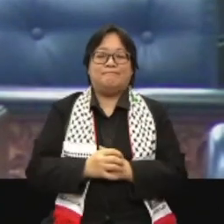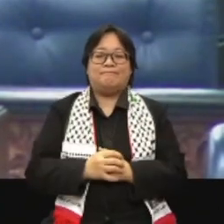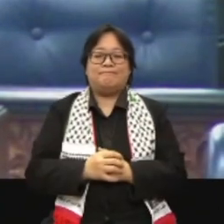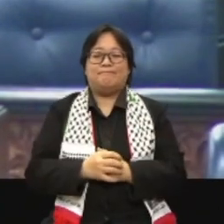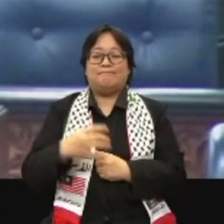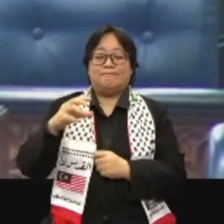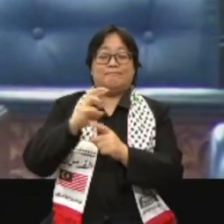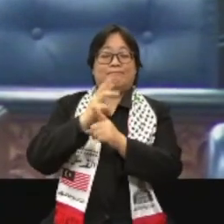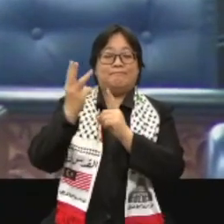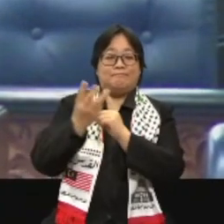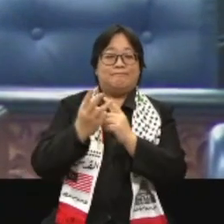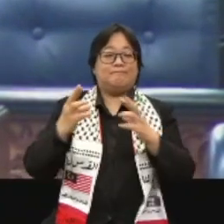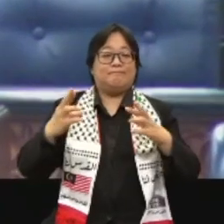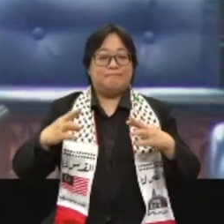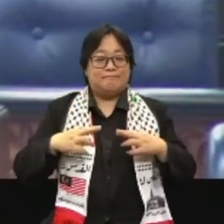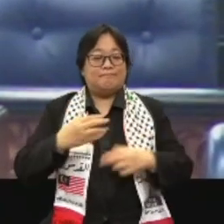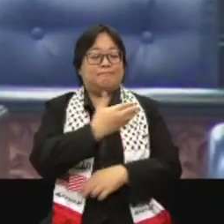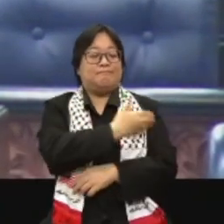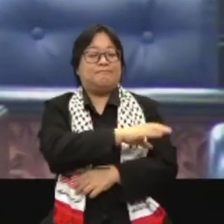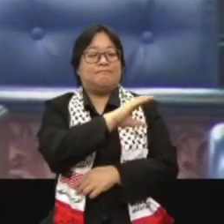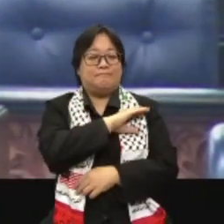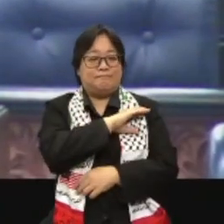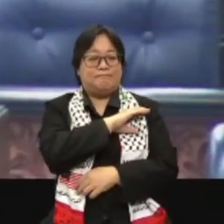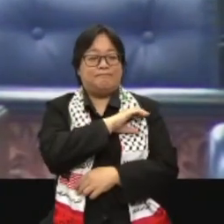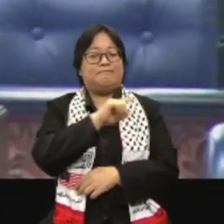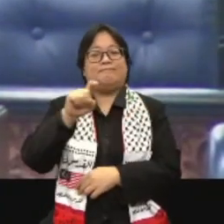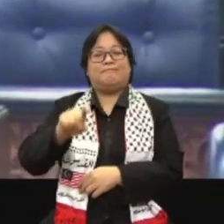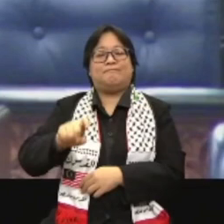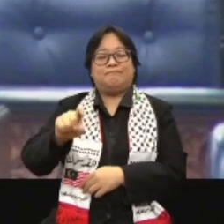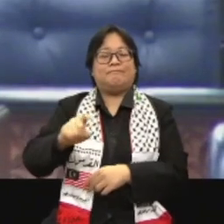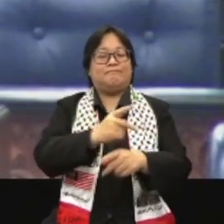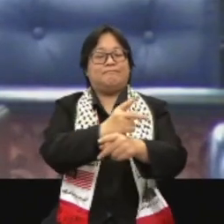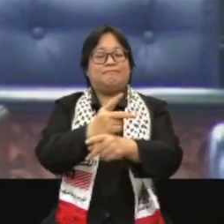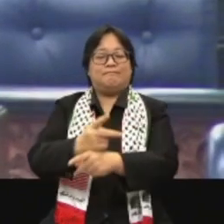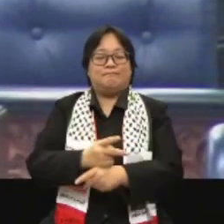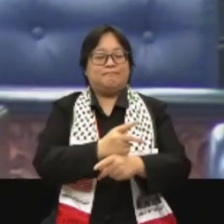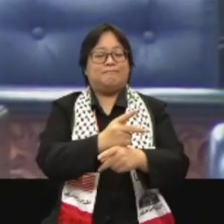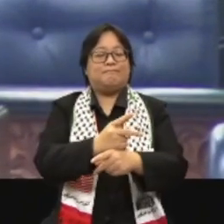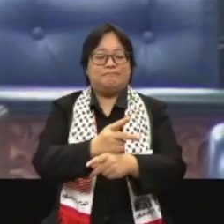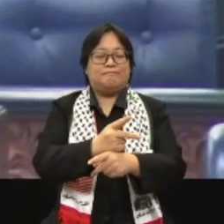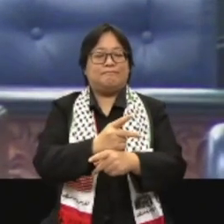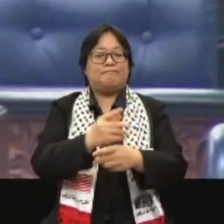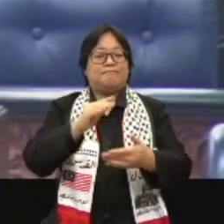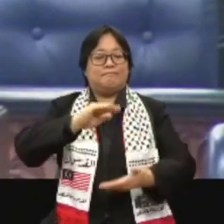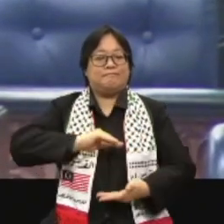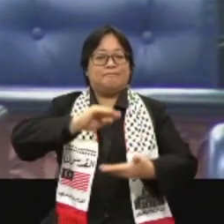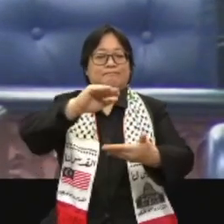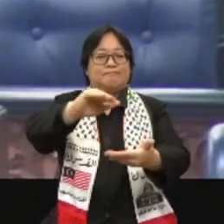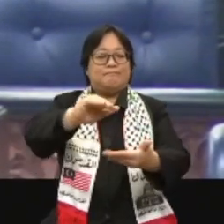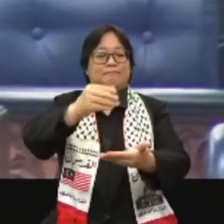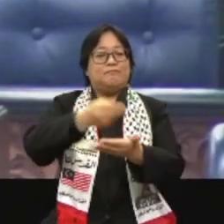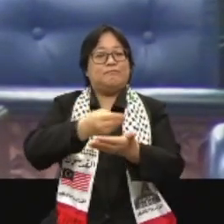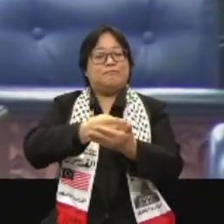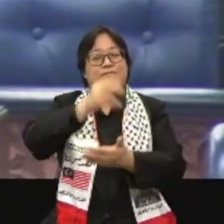kebajikan pesara dan bekas sebagai polis adalah perlu demi menjamin penyaluran peruntukan